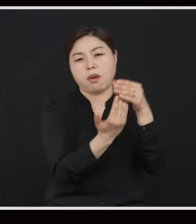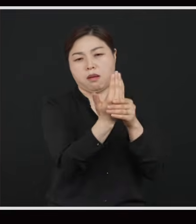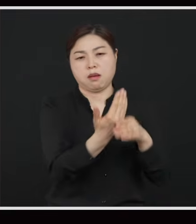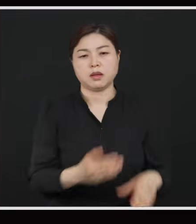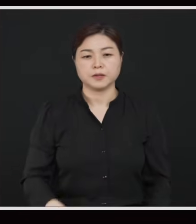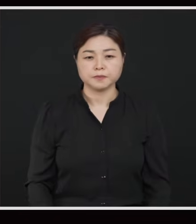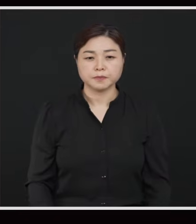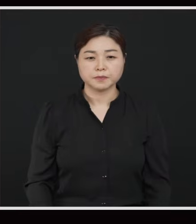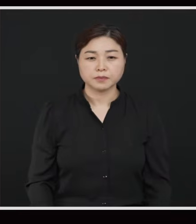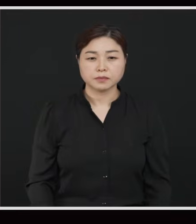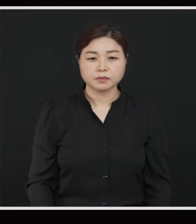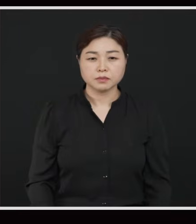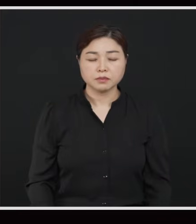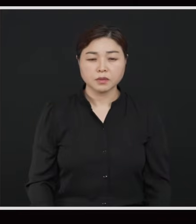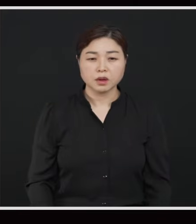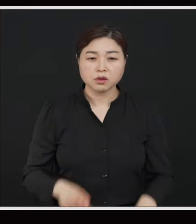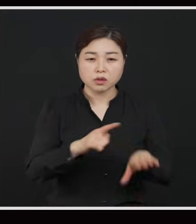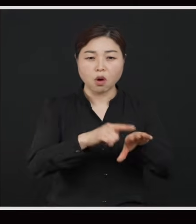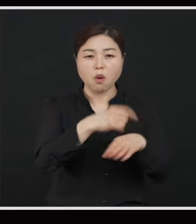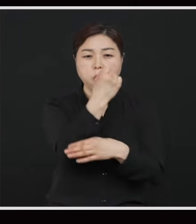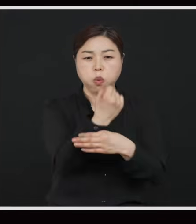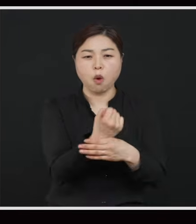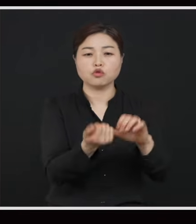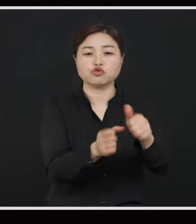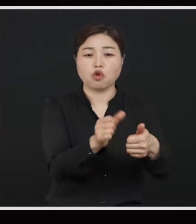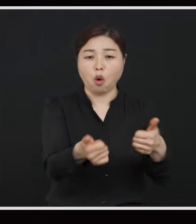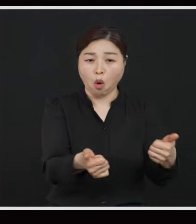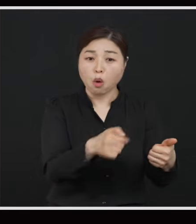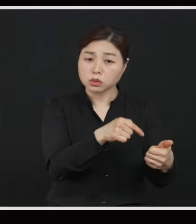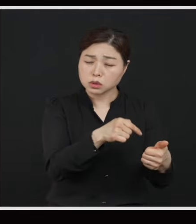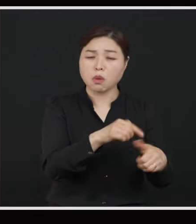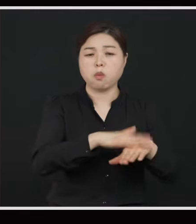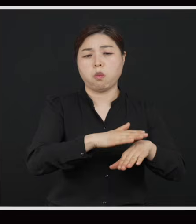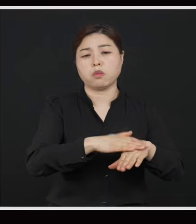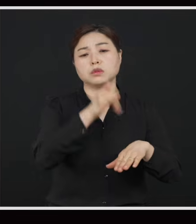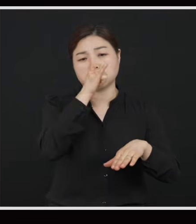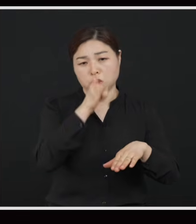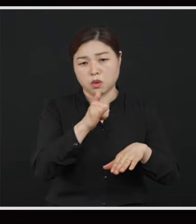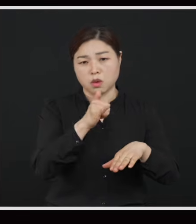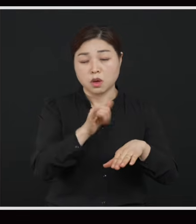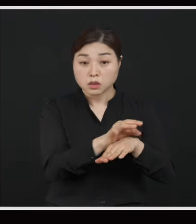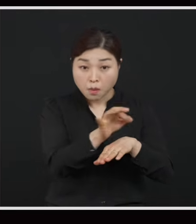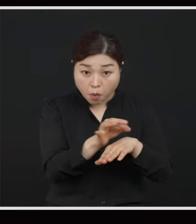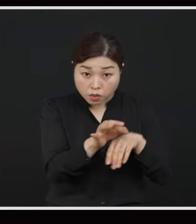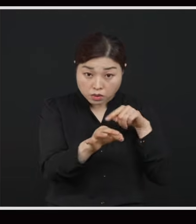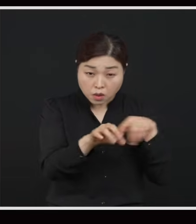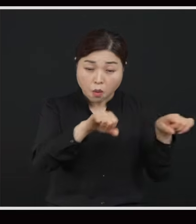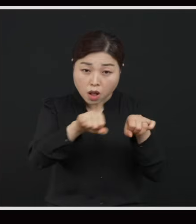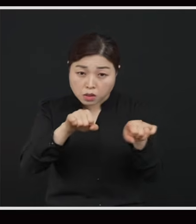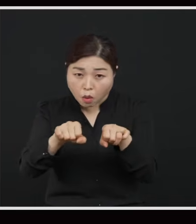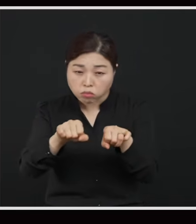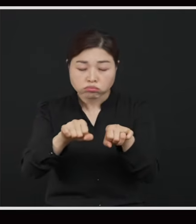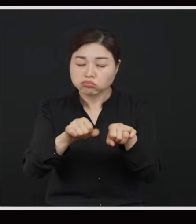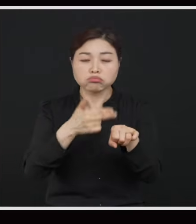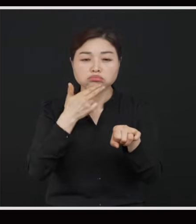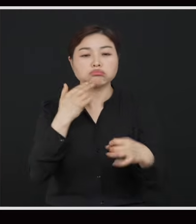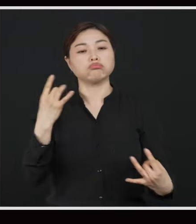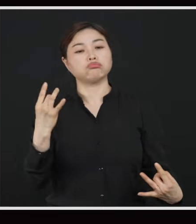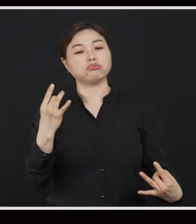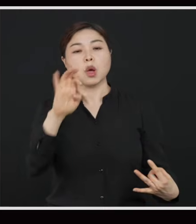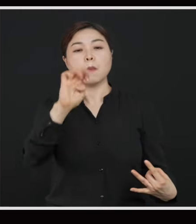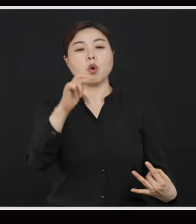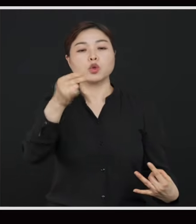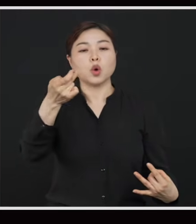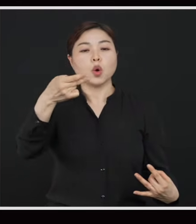생기는 문제입니다. 여기 괴사되는 조직들이 나타나요. 더 심한 경우에. 그것도 결국 세포들이 제대로 작동을 안 하고